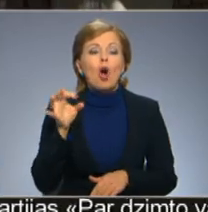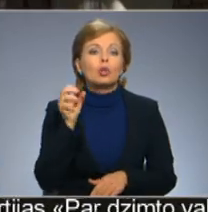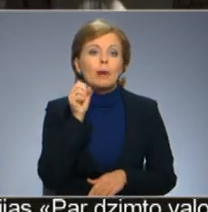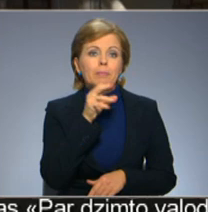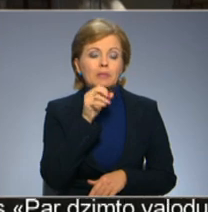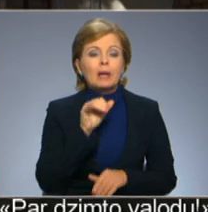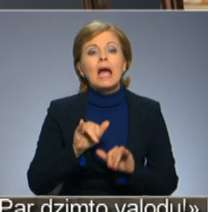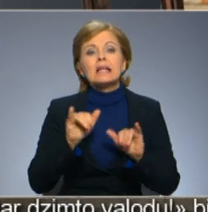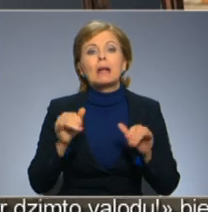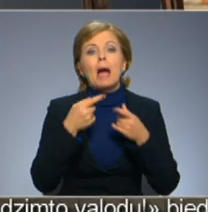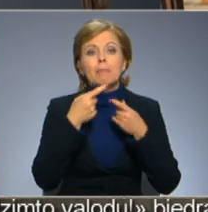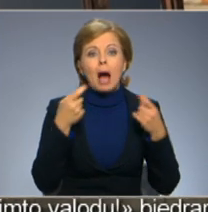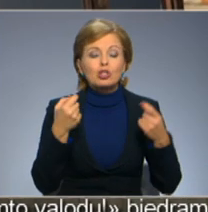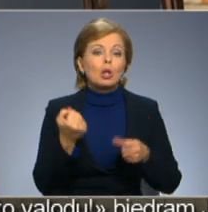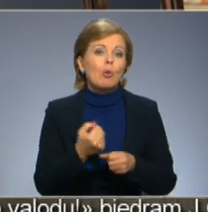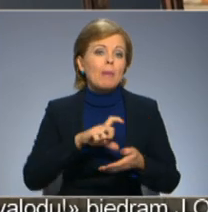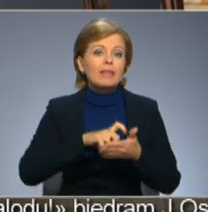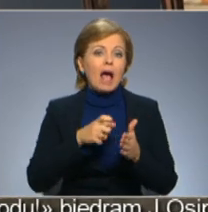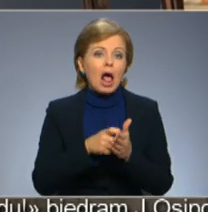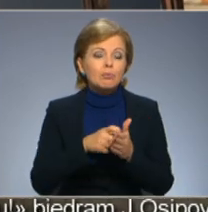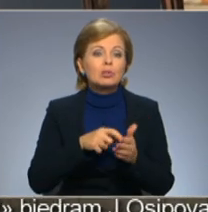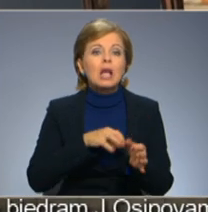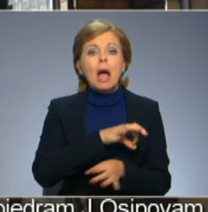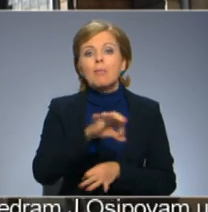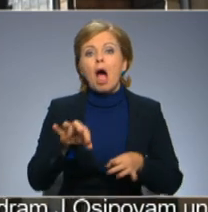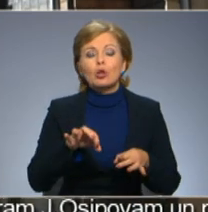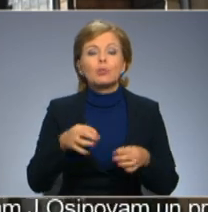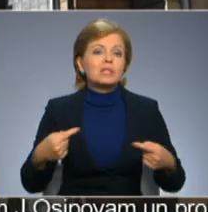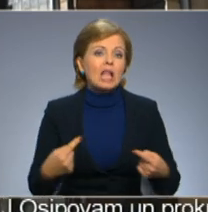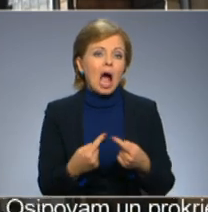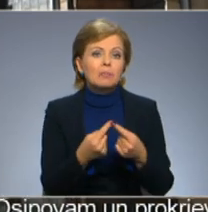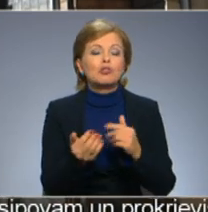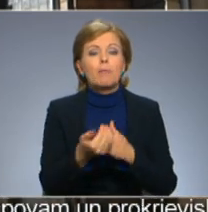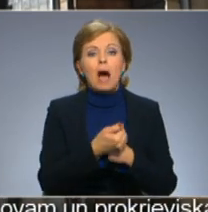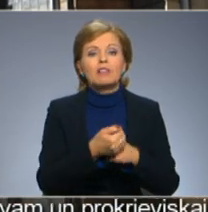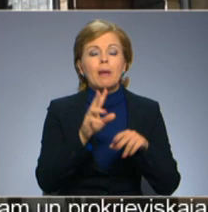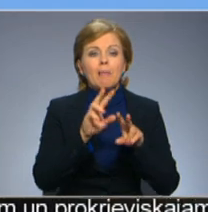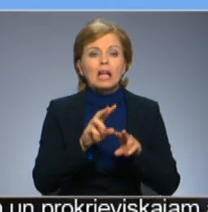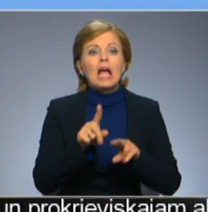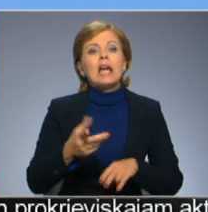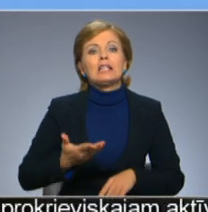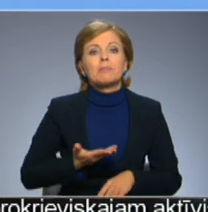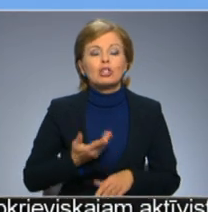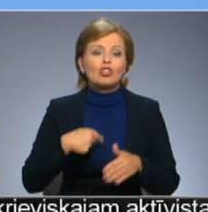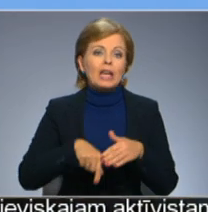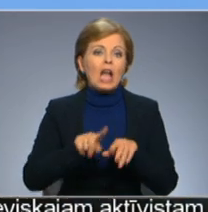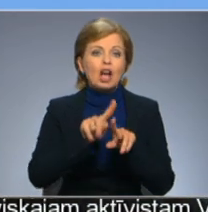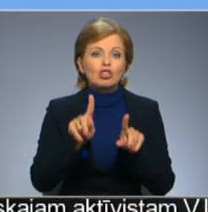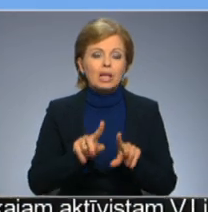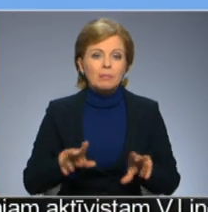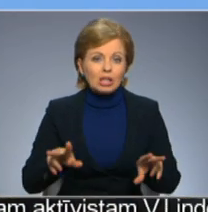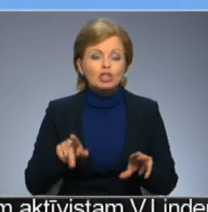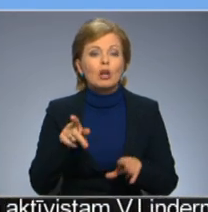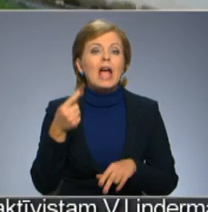jau izplatīja paziņojumu, ka telpu platums tomēr neesot atbilstoši patvērumu meklētāju izmitināšanai un iekšlietu ministrija no šīs